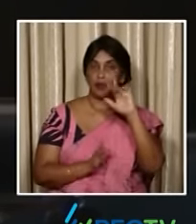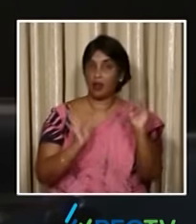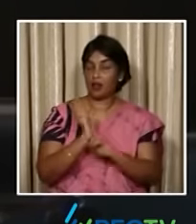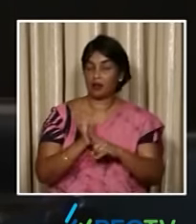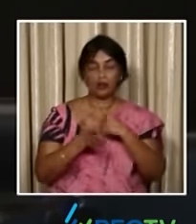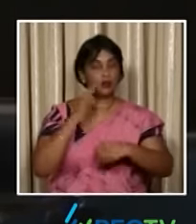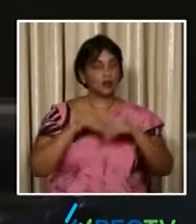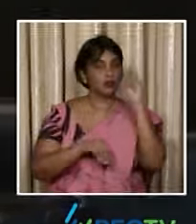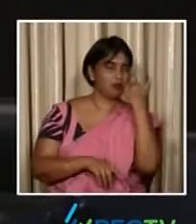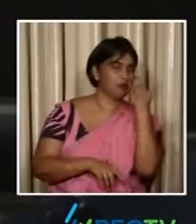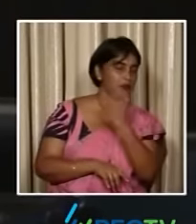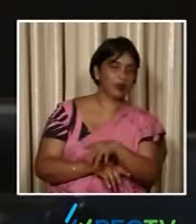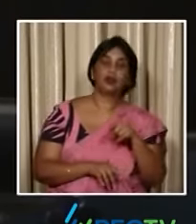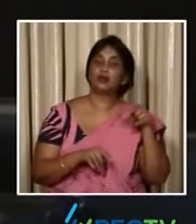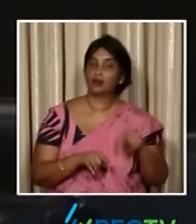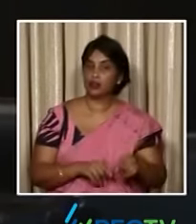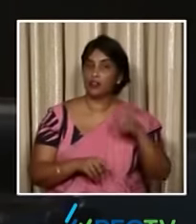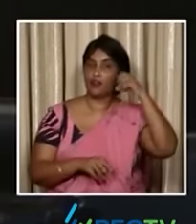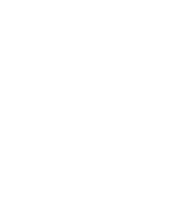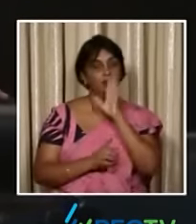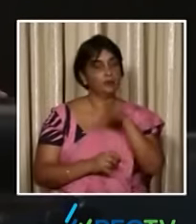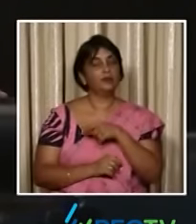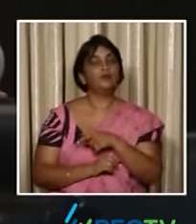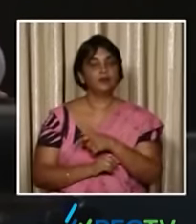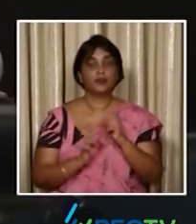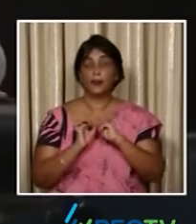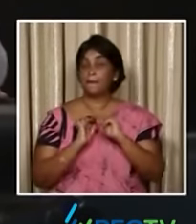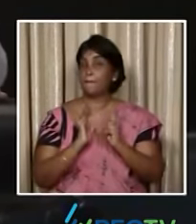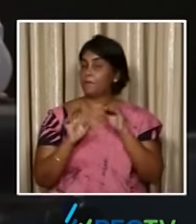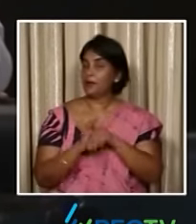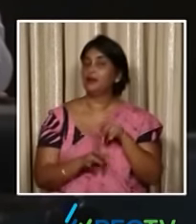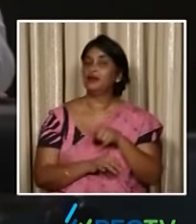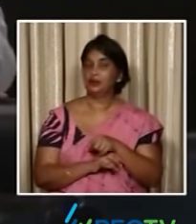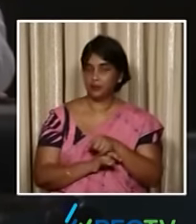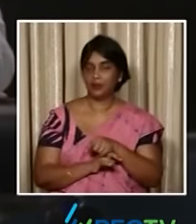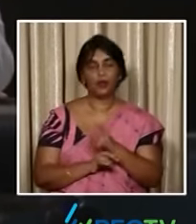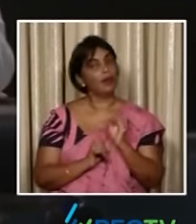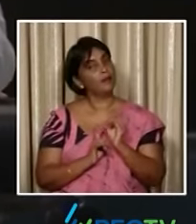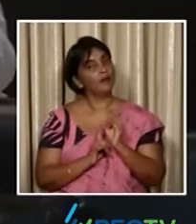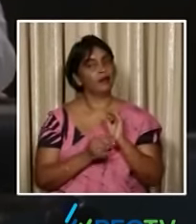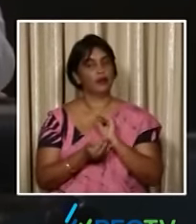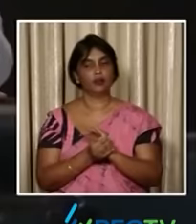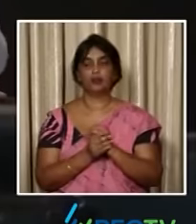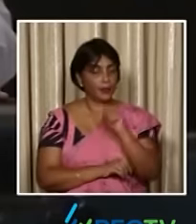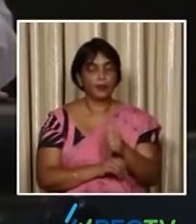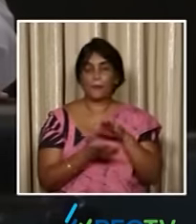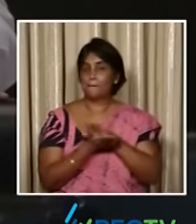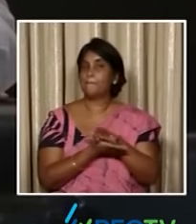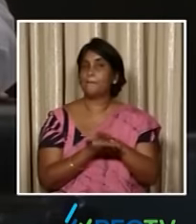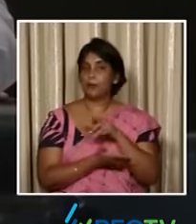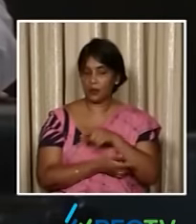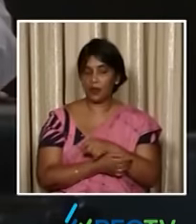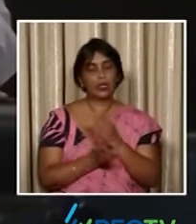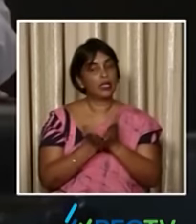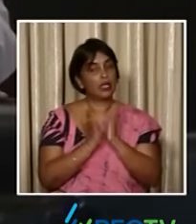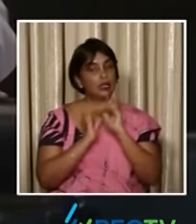ජනවරමට පස්සහරවල තමයි අද මේ විදුලි පනත ගෙනල්ලා තියෙන්නේ. අනතේ අඩංගු තුල සිද්ධ වෙන්නේ පෞද්ගලික අංශ ඒකාධිකාරියක් ඇතිගරි. මේක